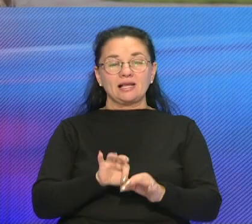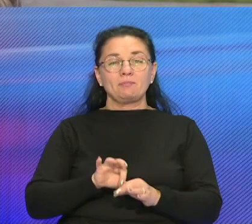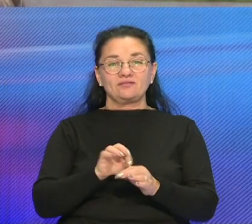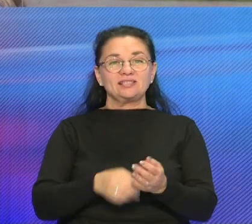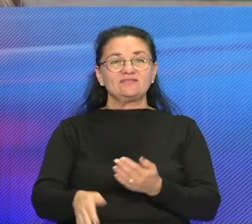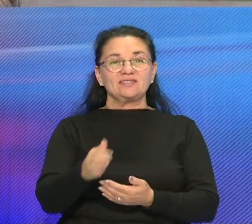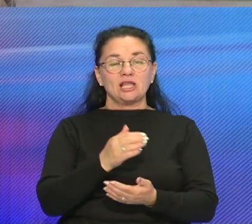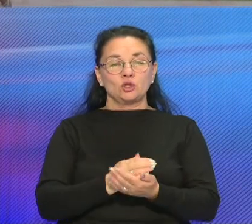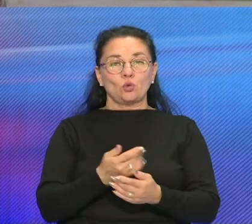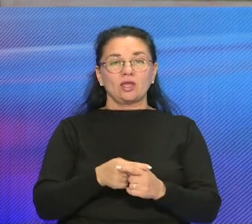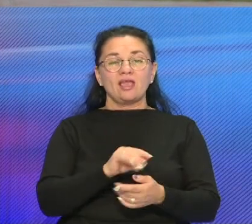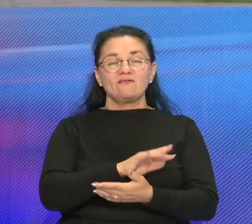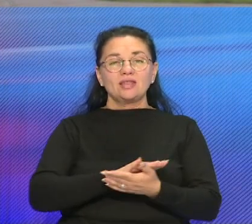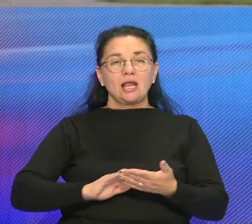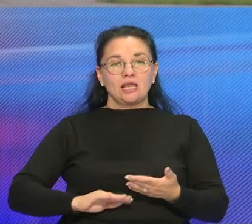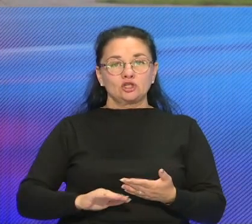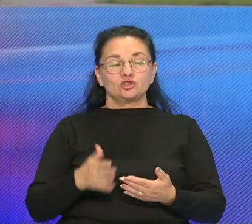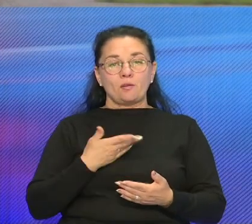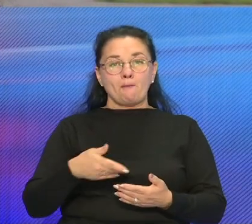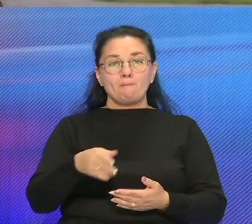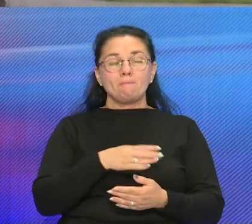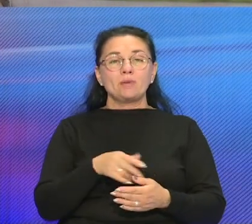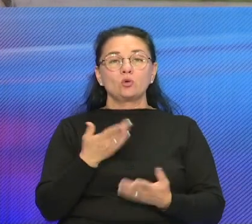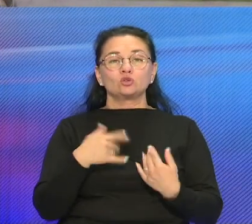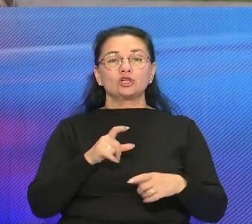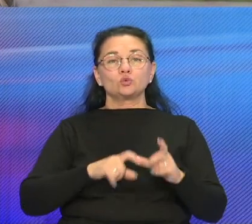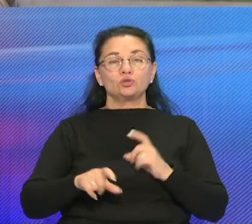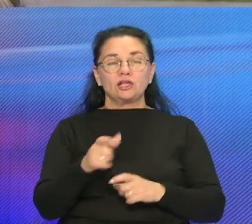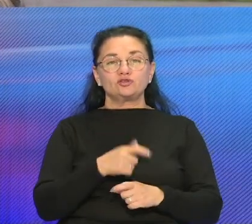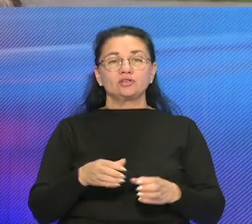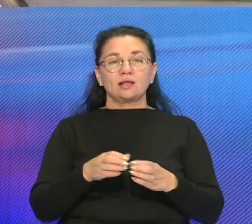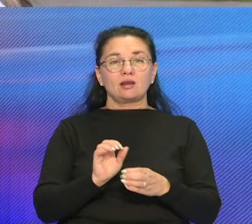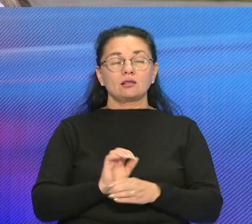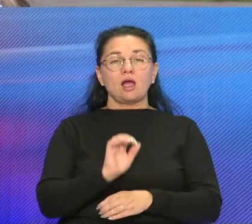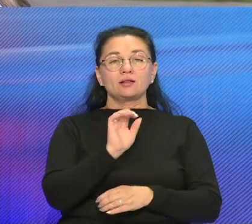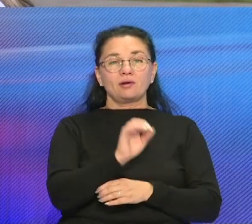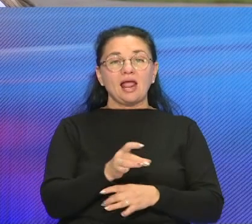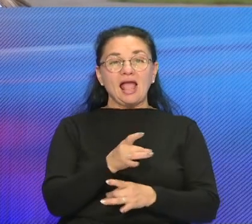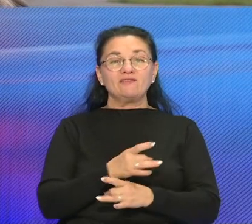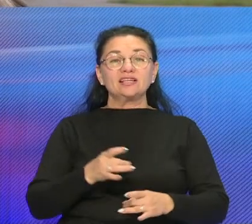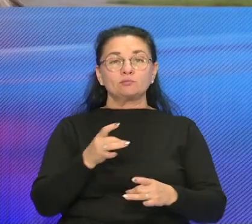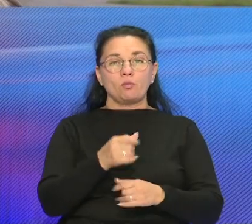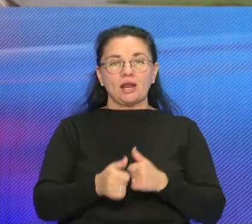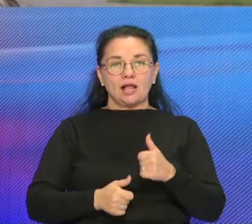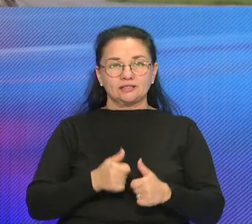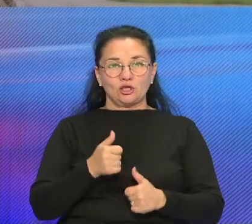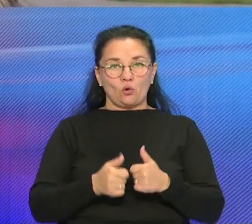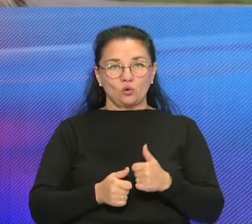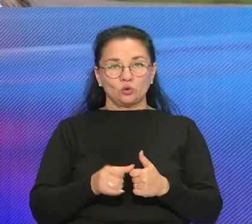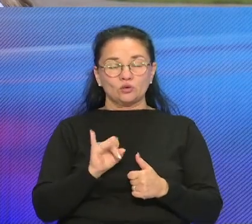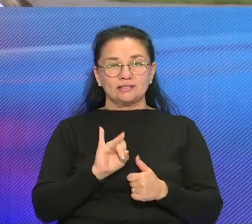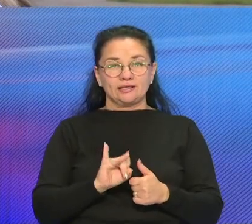лучших. В дальнейшем мы эти студенческие отряды отправляем для участия в республиканском конкурсе. И,